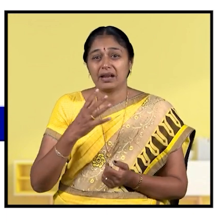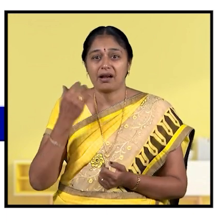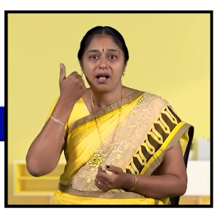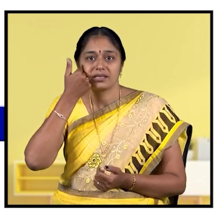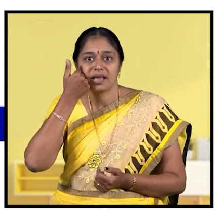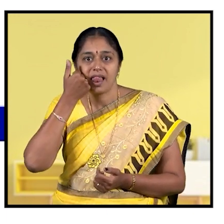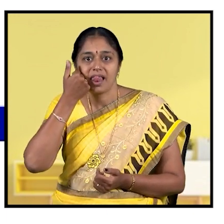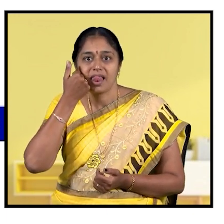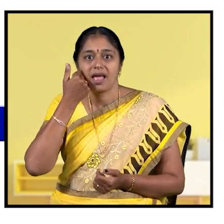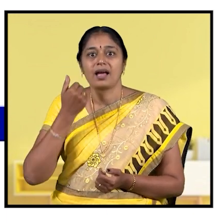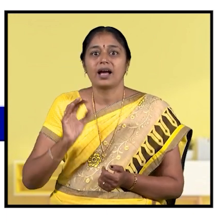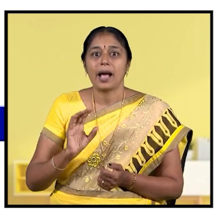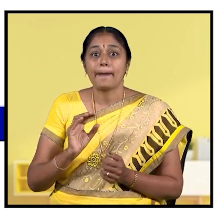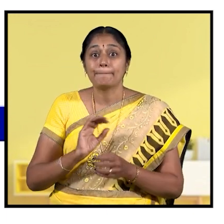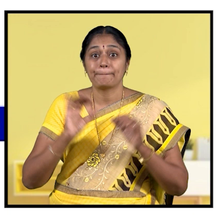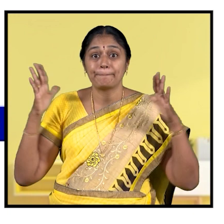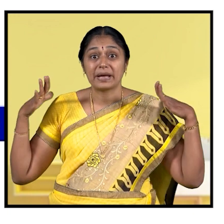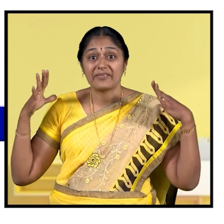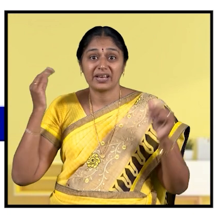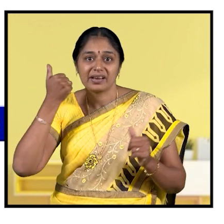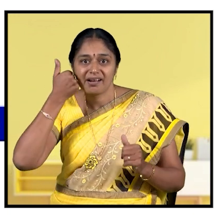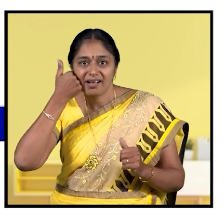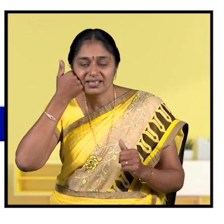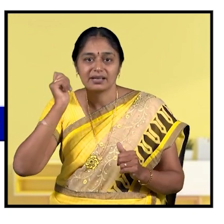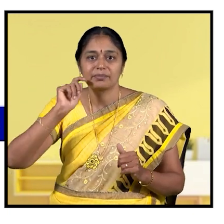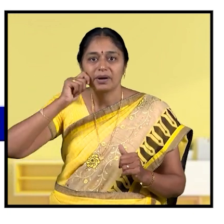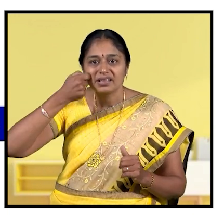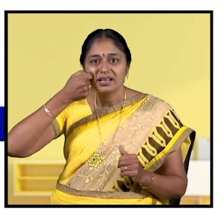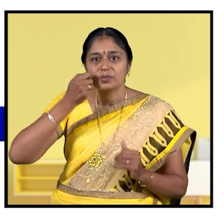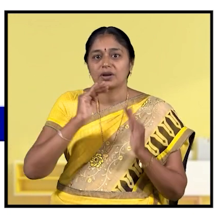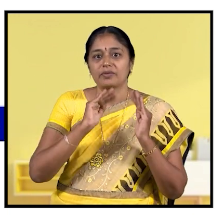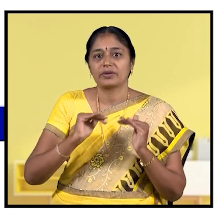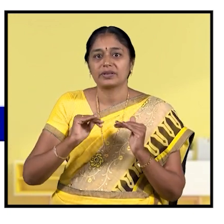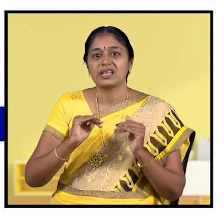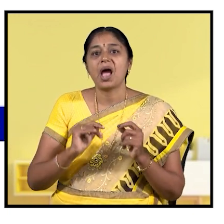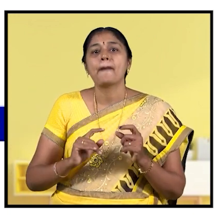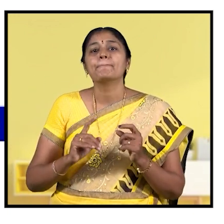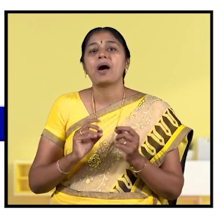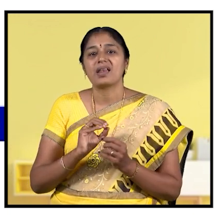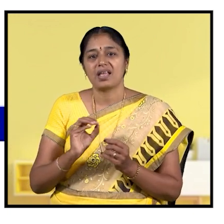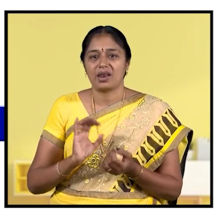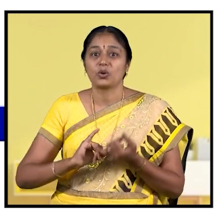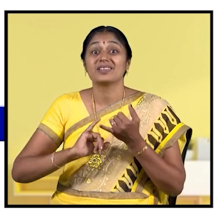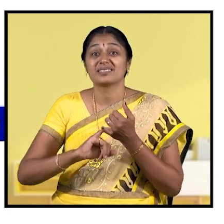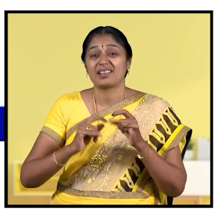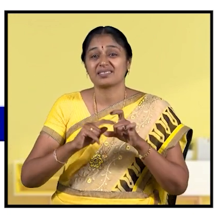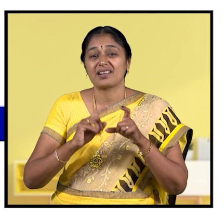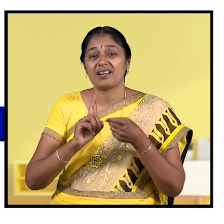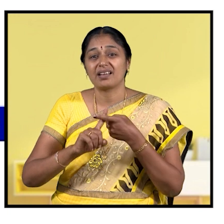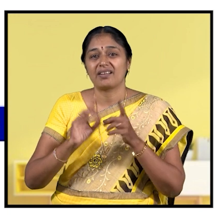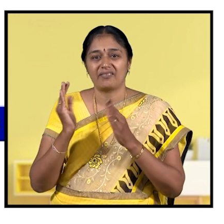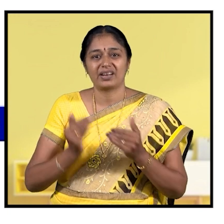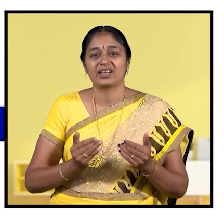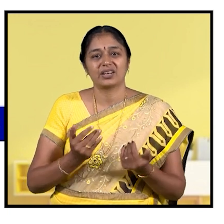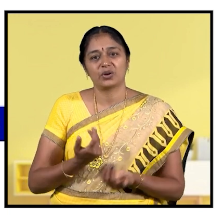காய்ச்சல். இறுதியாக மனிதர்கள் மூலம் பரவக்கூடிய நோய்கள் பார்த்தீங்கன்னாக்க பாலியல் நோய் மற்றும் ஹெப்படைட்டிஸ் பி அப்படிங்கிற நோயெல்லாம் நம்ம மனிதர்கள் மூலமாக